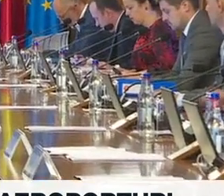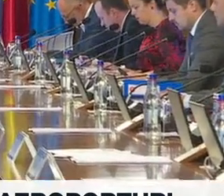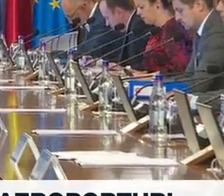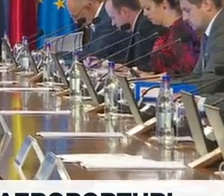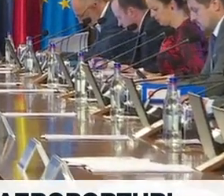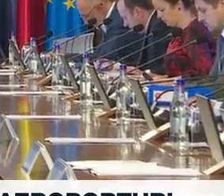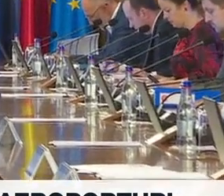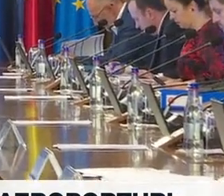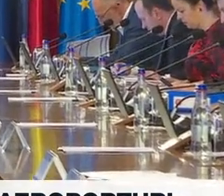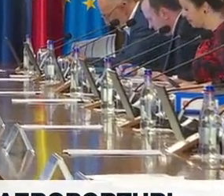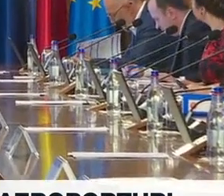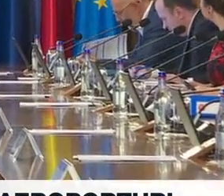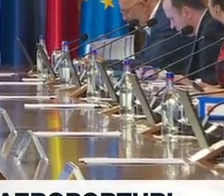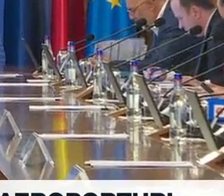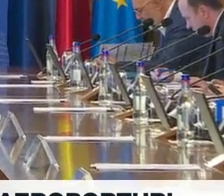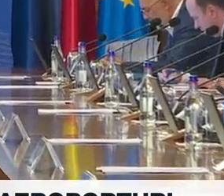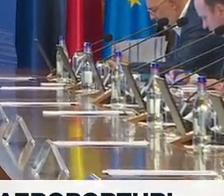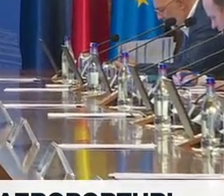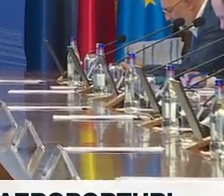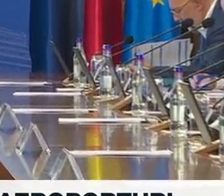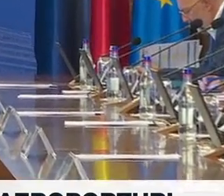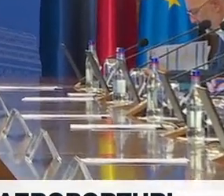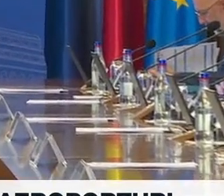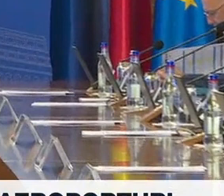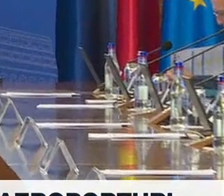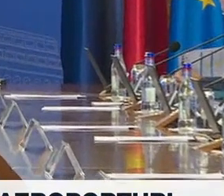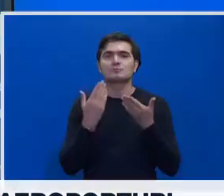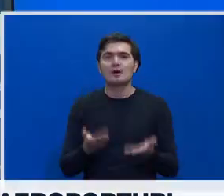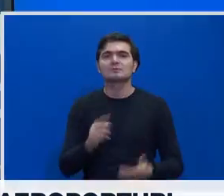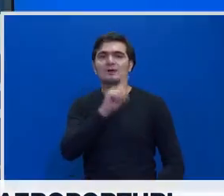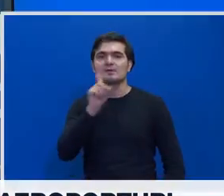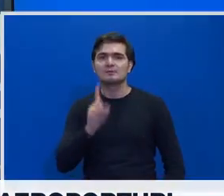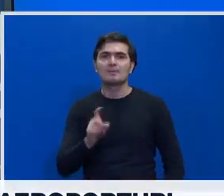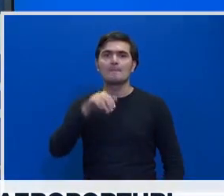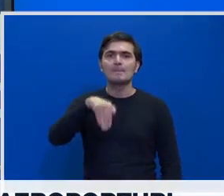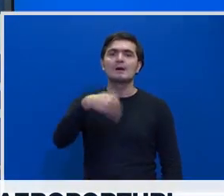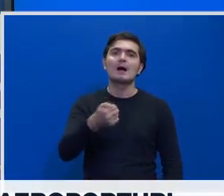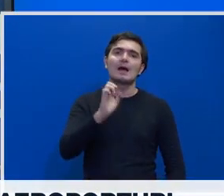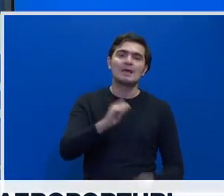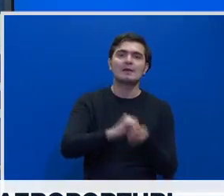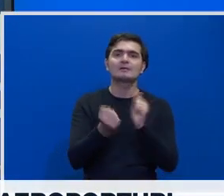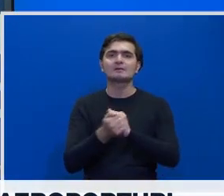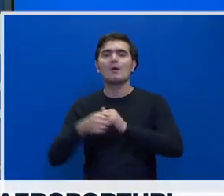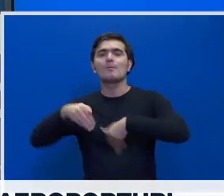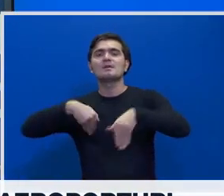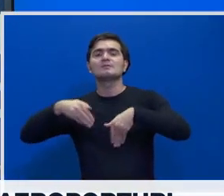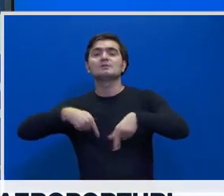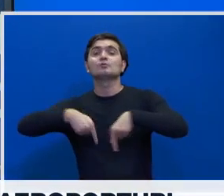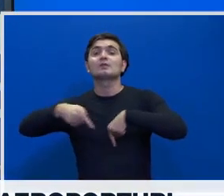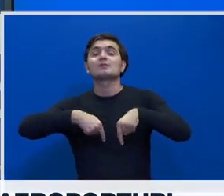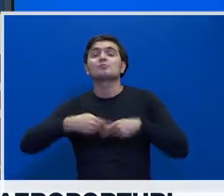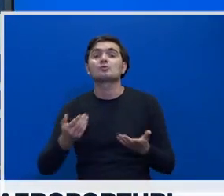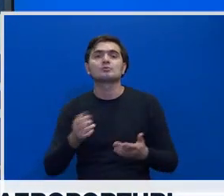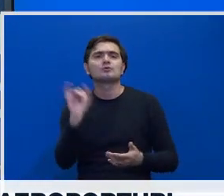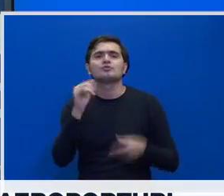idee despre cum vor fi anunțați pasagerii când sunt aeronave disponibile. MAE sau Ministerul Transporturilor? Cine îi